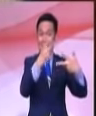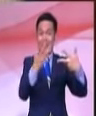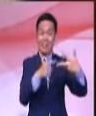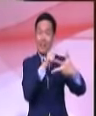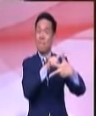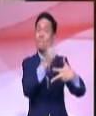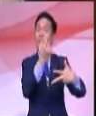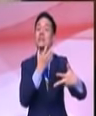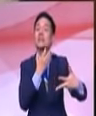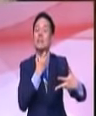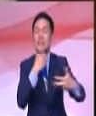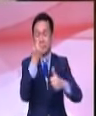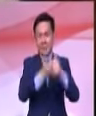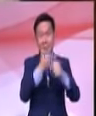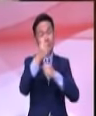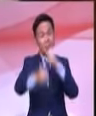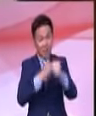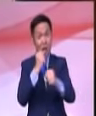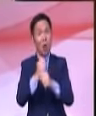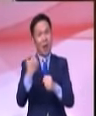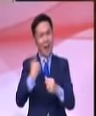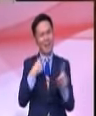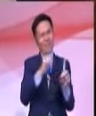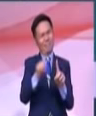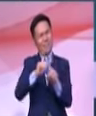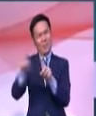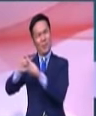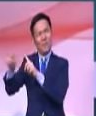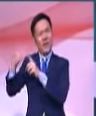yang diadakan setiap tahun.